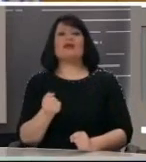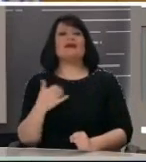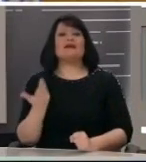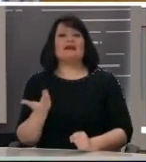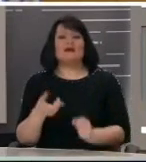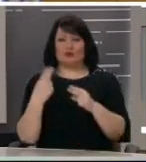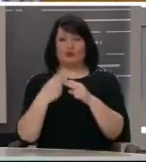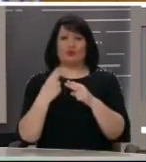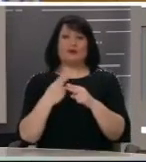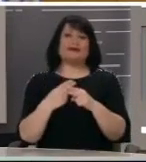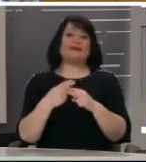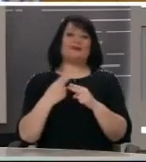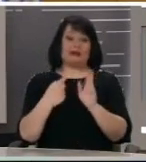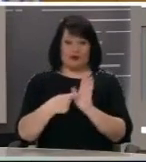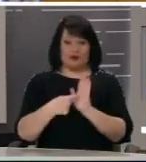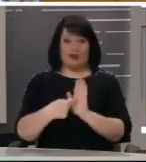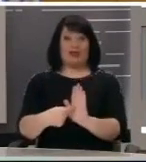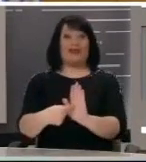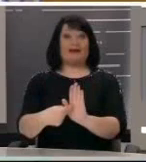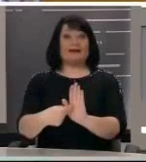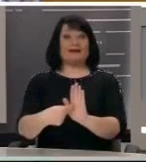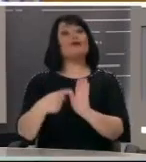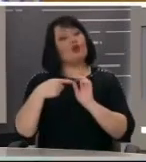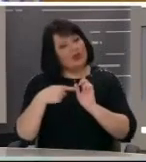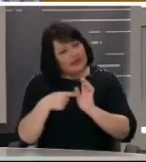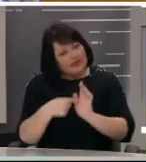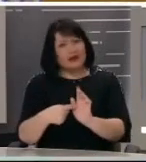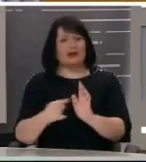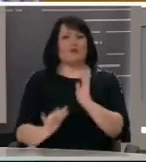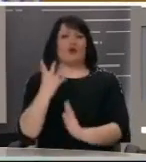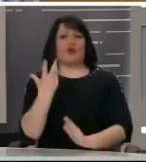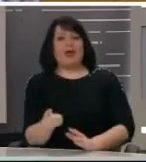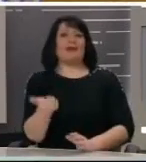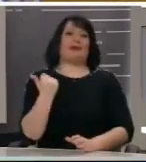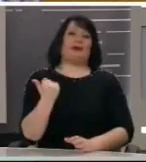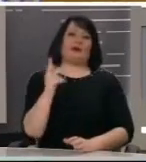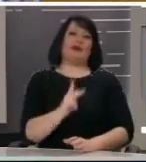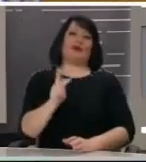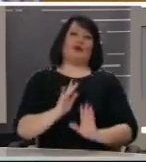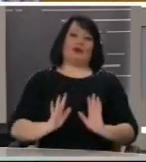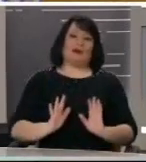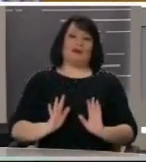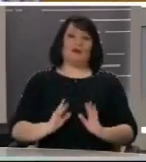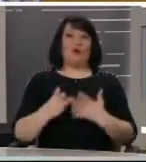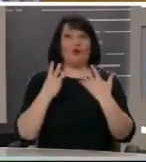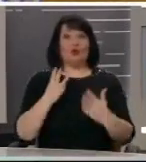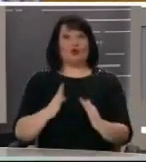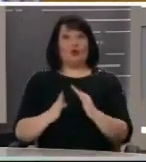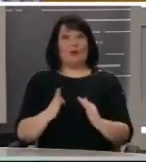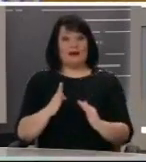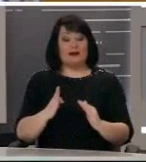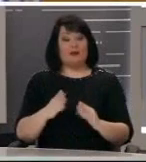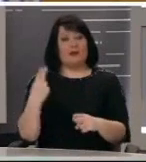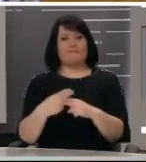πιο χαρακτηριστικούς δείκτες προόδου για την κοινωνία αυτή. Η 8η Μαρτίου λοιπόν